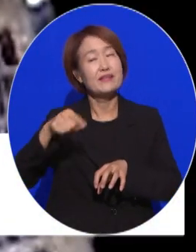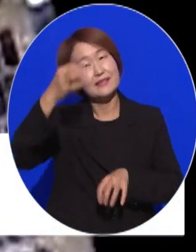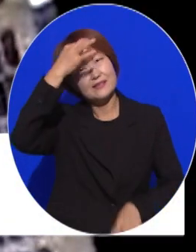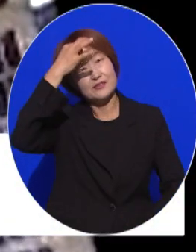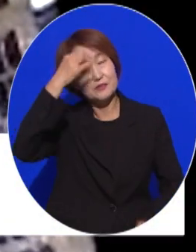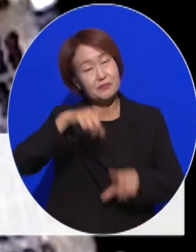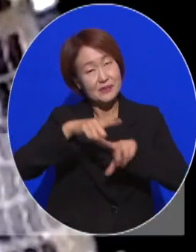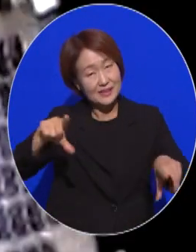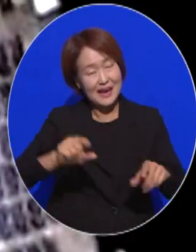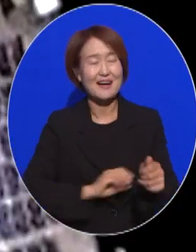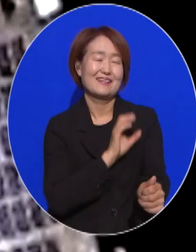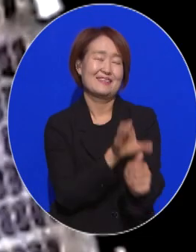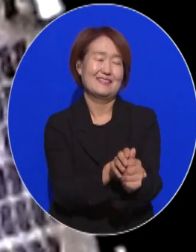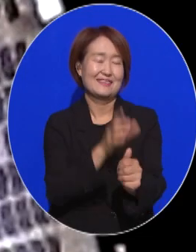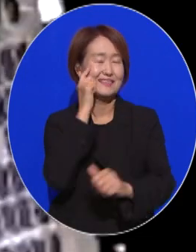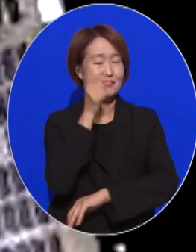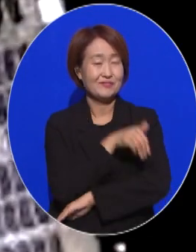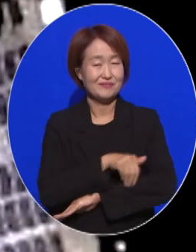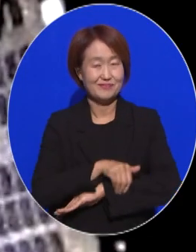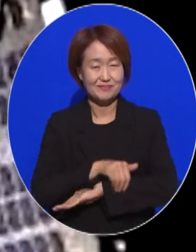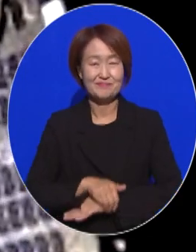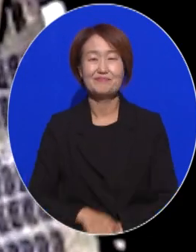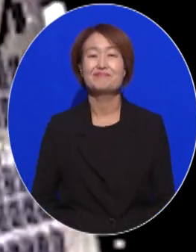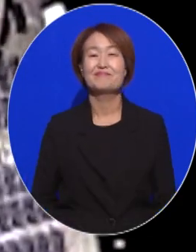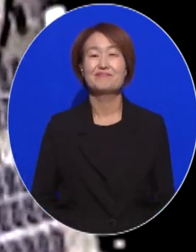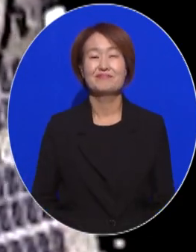이전할 방침입니다 KTV 김연아입니다